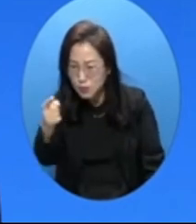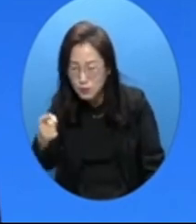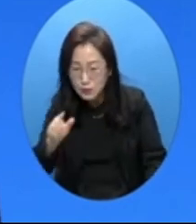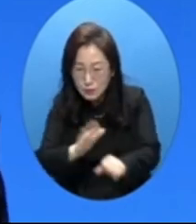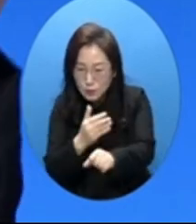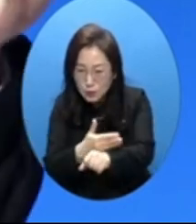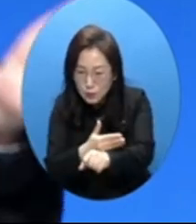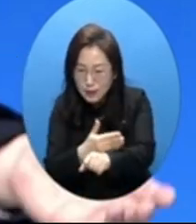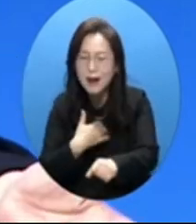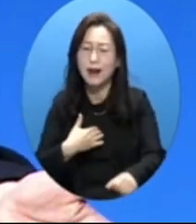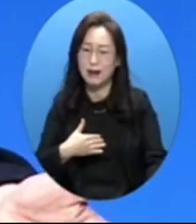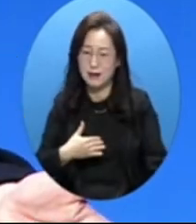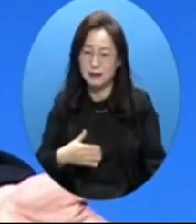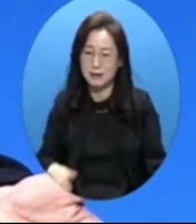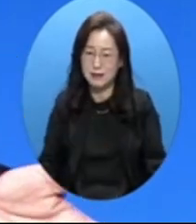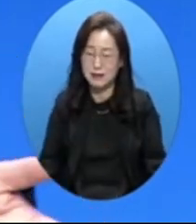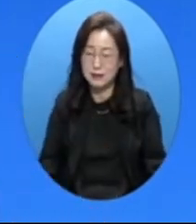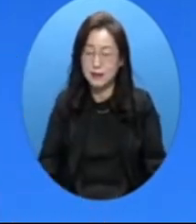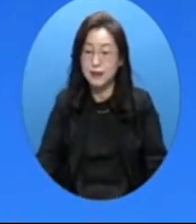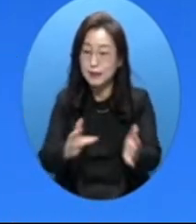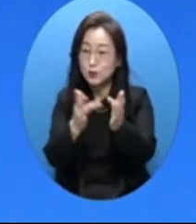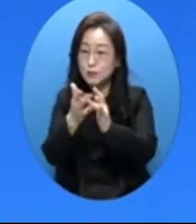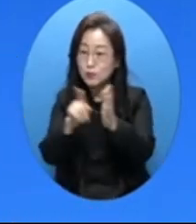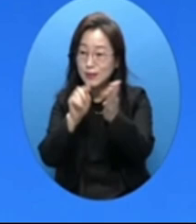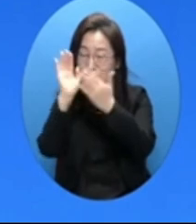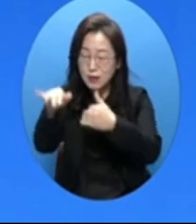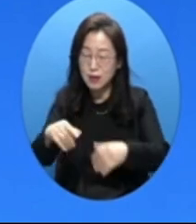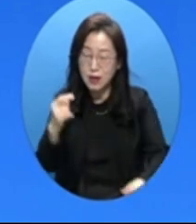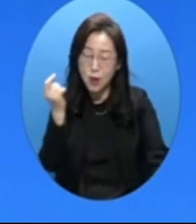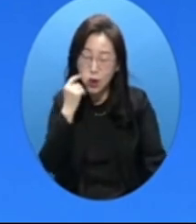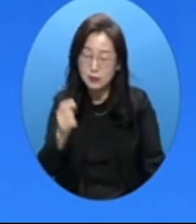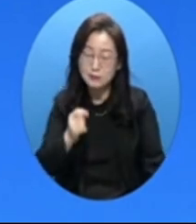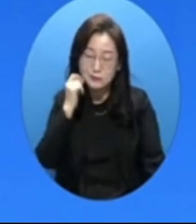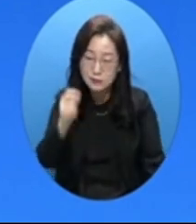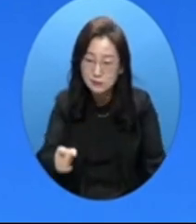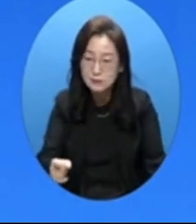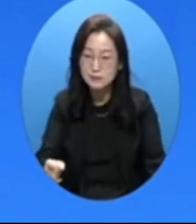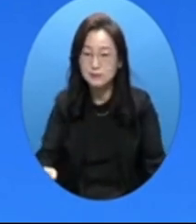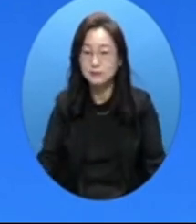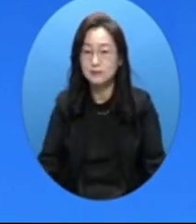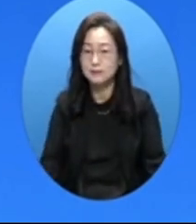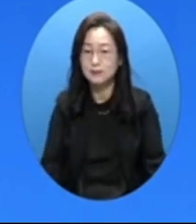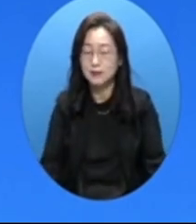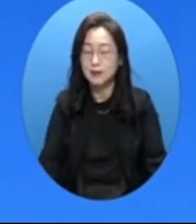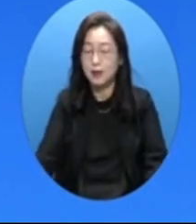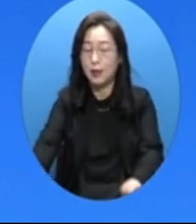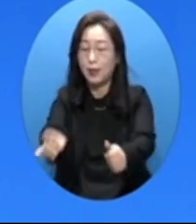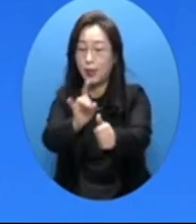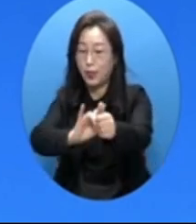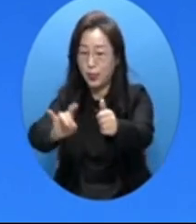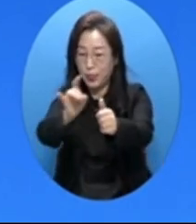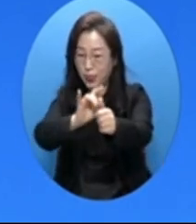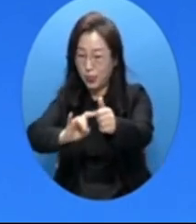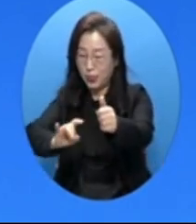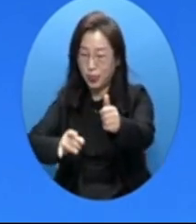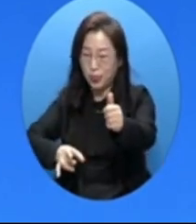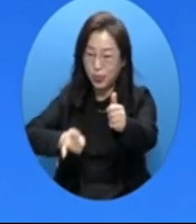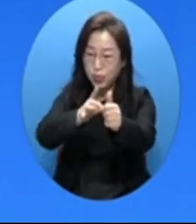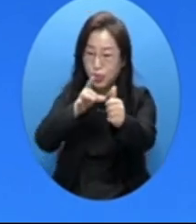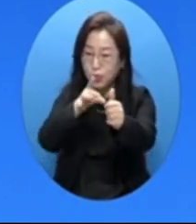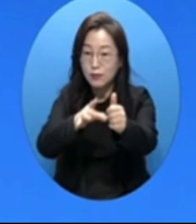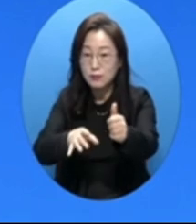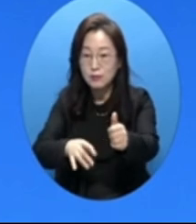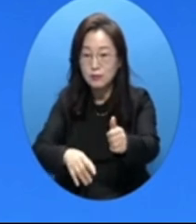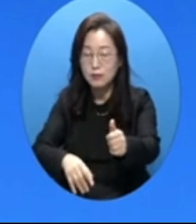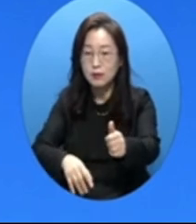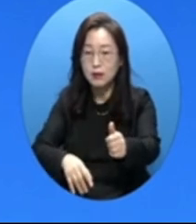나서 거짓말하고 사기 치고 콧물 수술을 통해서 남을 끌어내리고 해를 입히는 삶을 살면